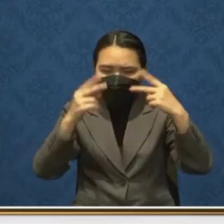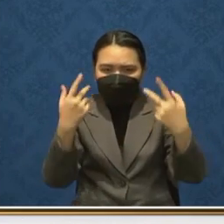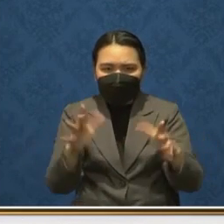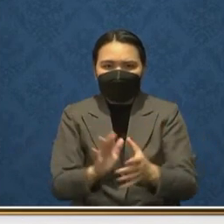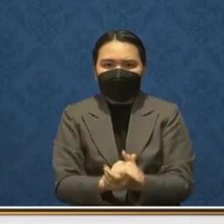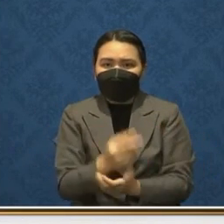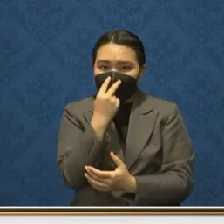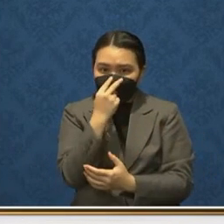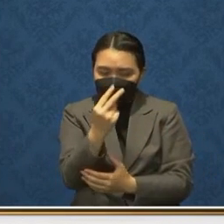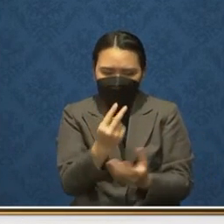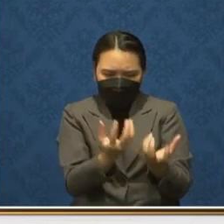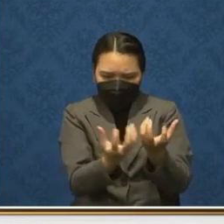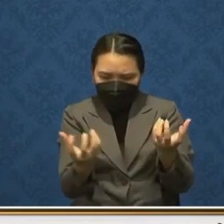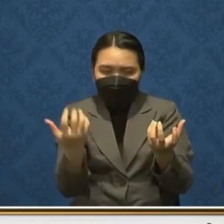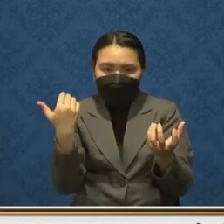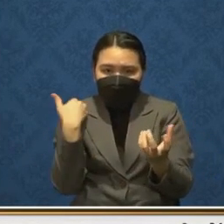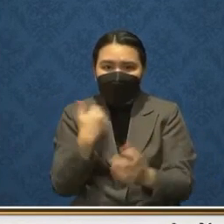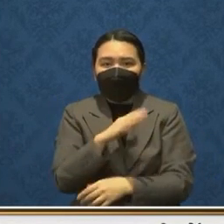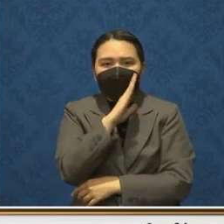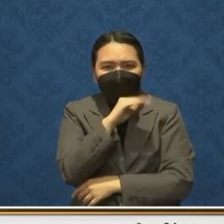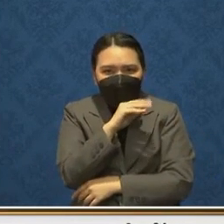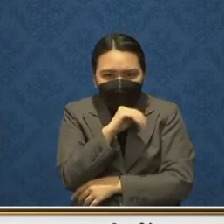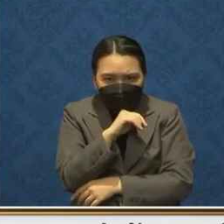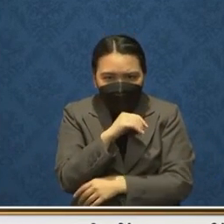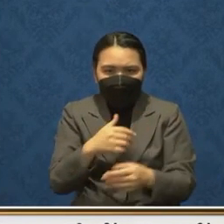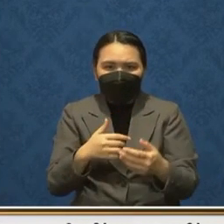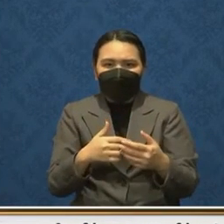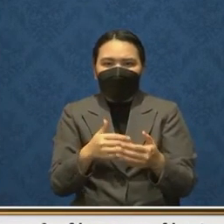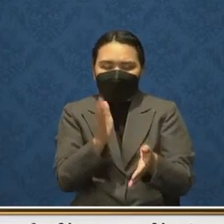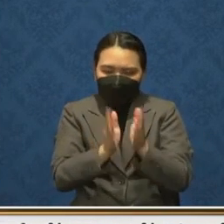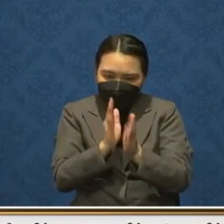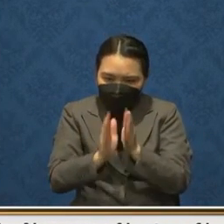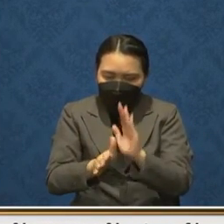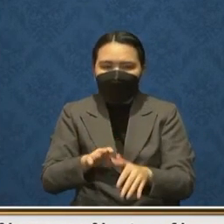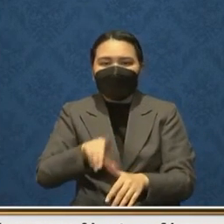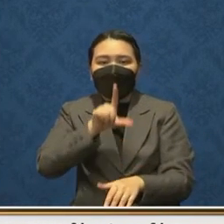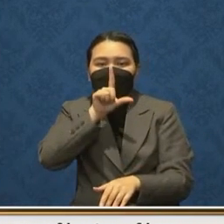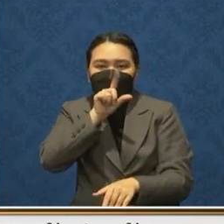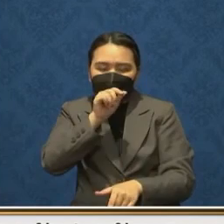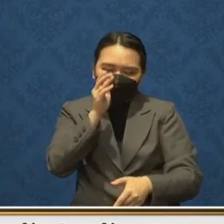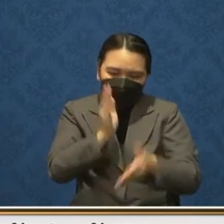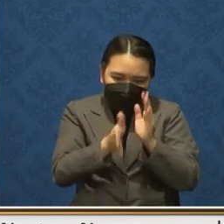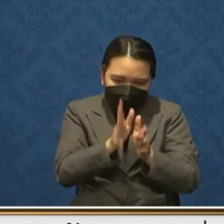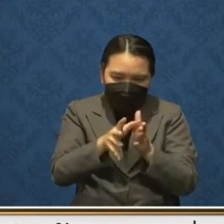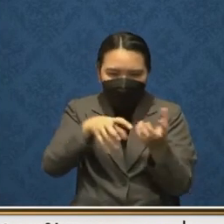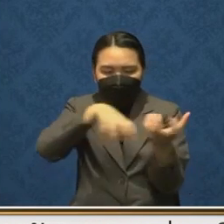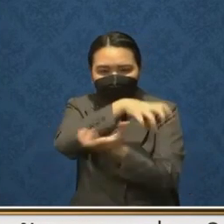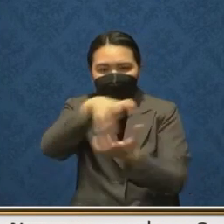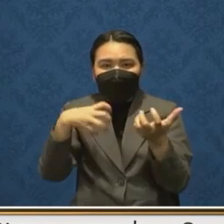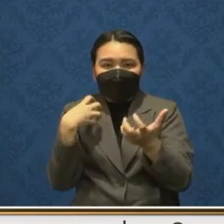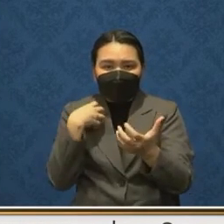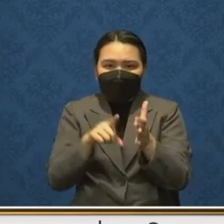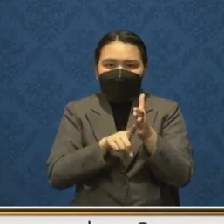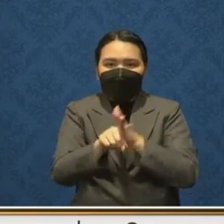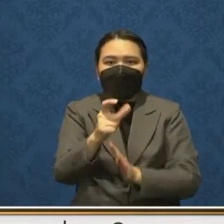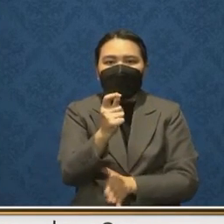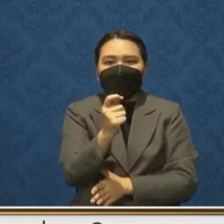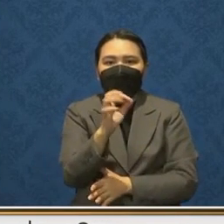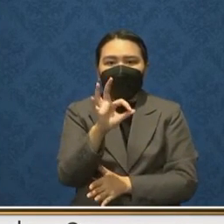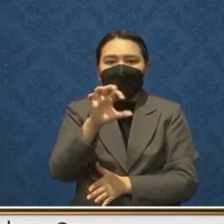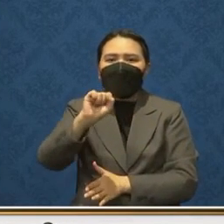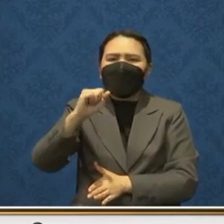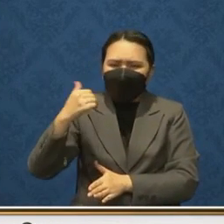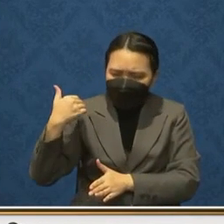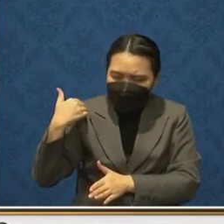บ้างเี่ทั้งเนือหมูบท ทั้งเนือไก่บทผสมกัน มีเชื้อเบส แต่ท่านจะโกหกทำไม